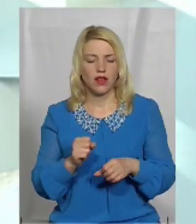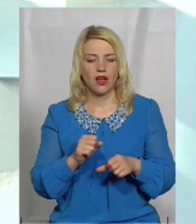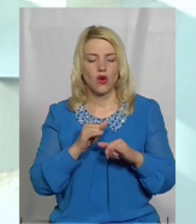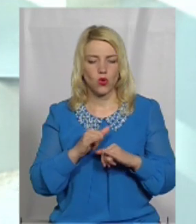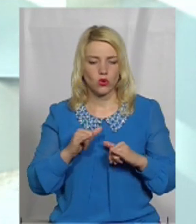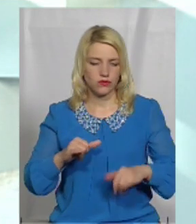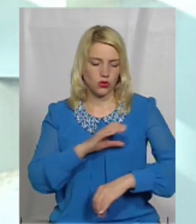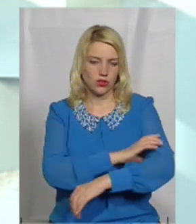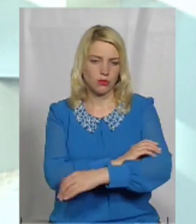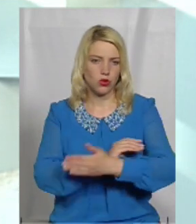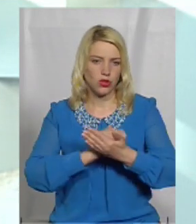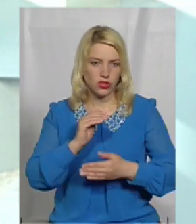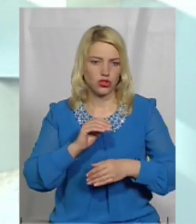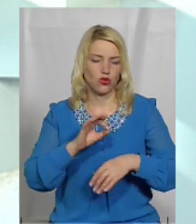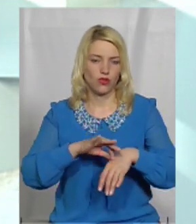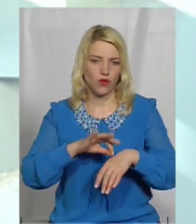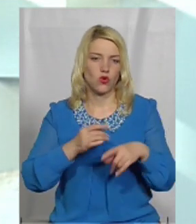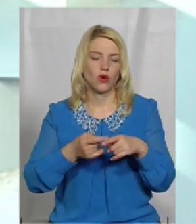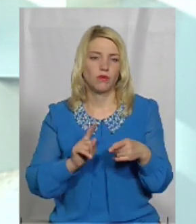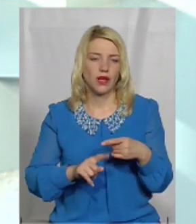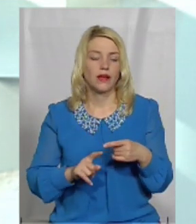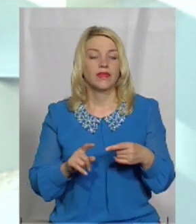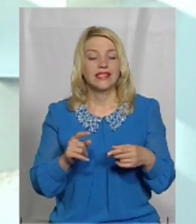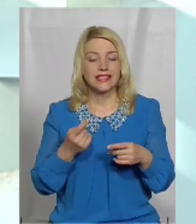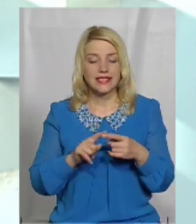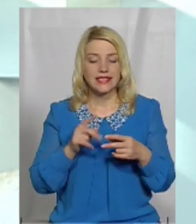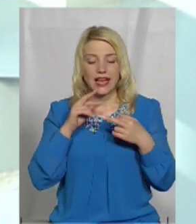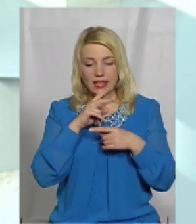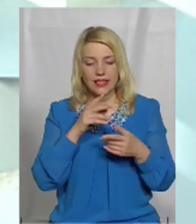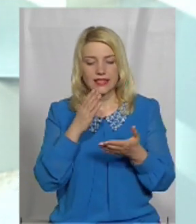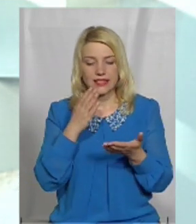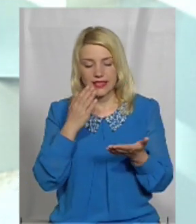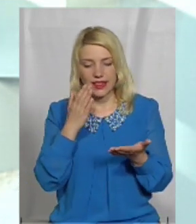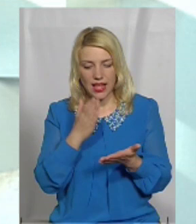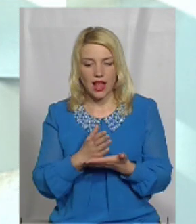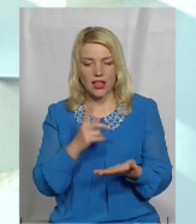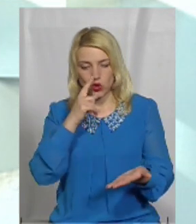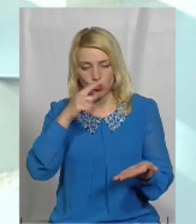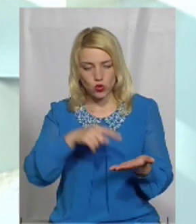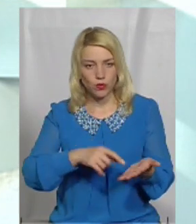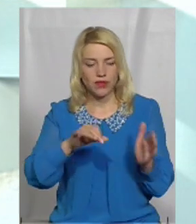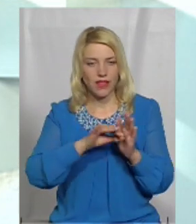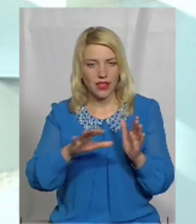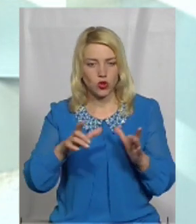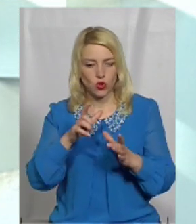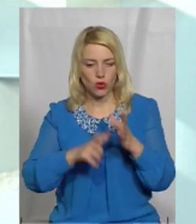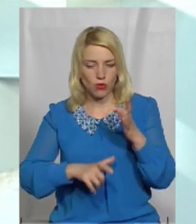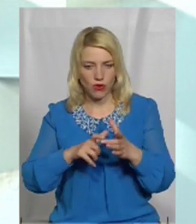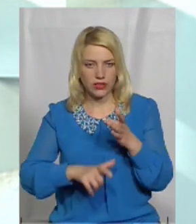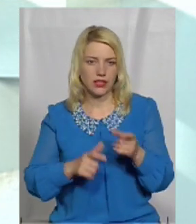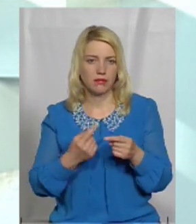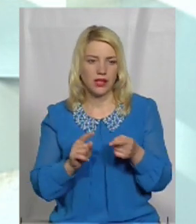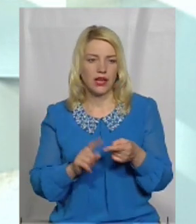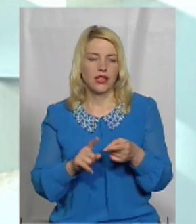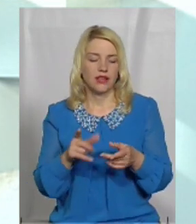гіпертонічної хвороби. Тобто, звичайно, те, що ці ліки стали доступні в електронному варіанті, і то, що вони стали взагалі безкоштовні або